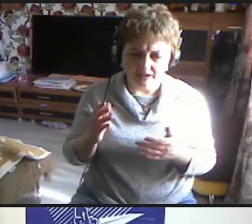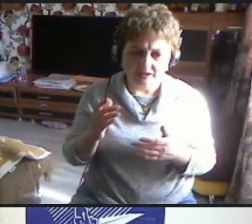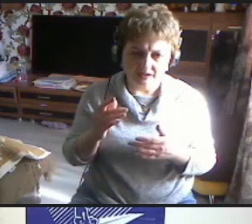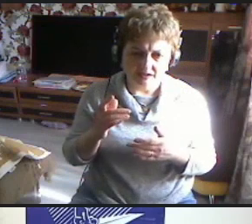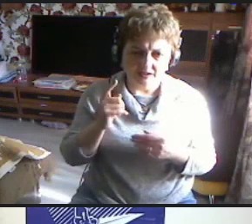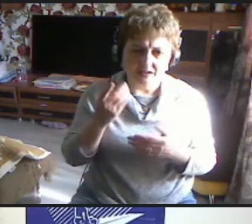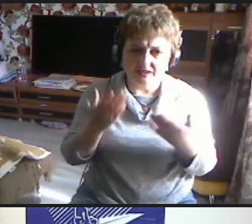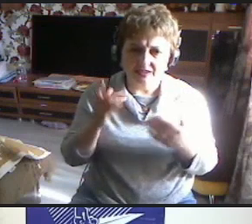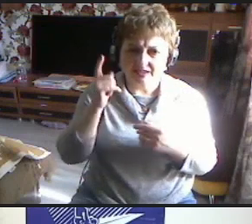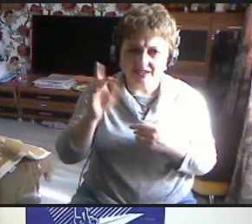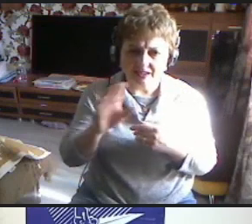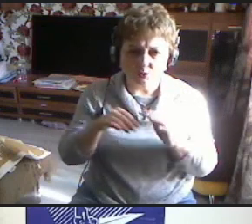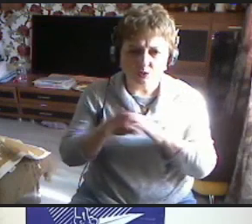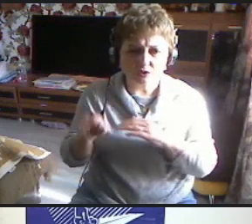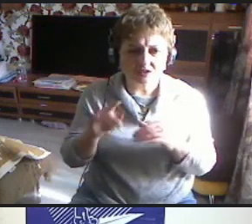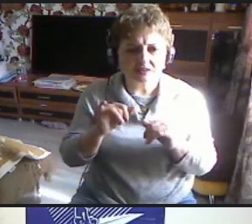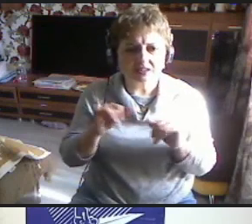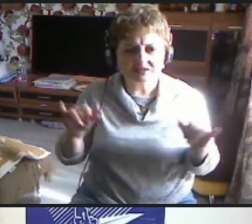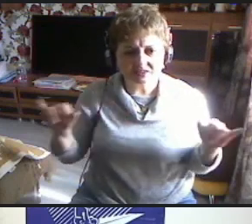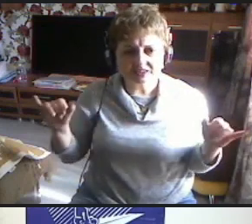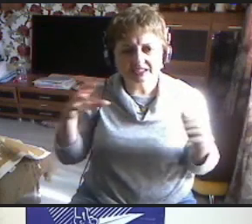в развитие инклюзивного образования.